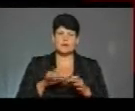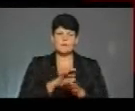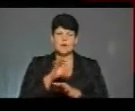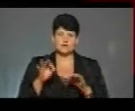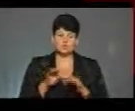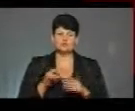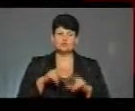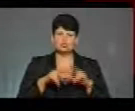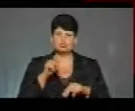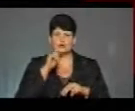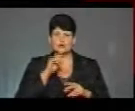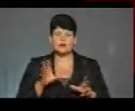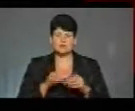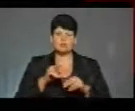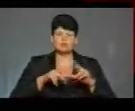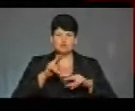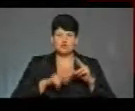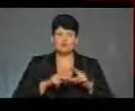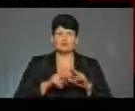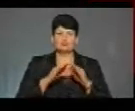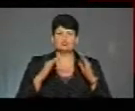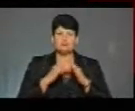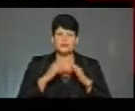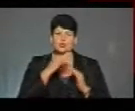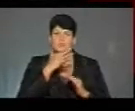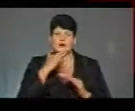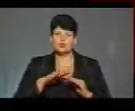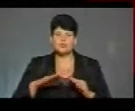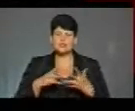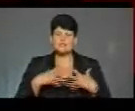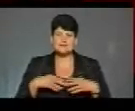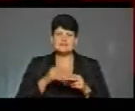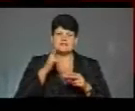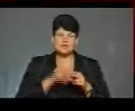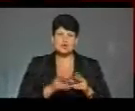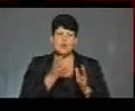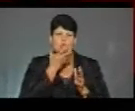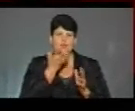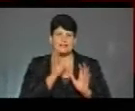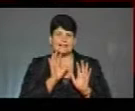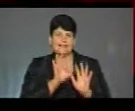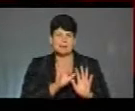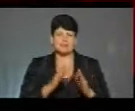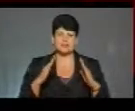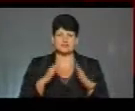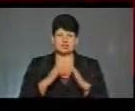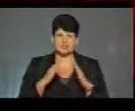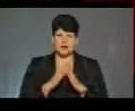країну разом» добудовують будинок багатодітної сім'ї та завершують утеплення житла учасника бойових дій на сході України.